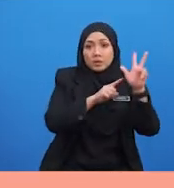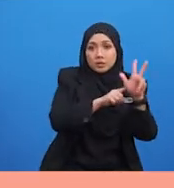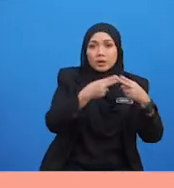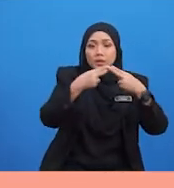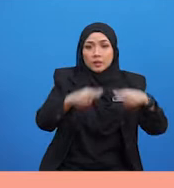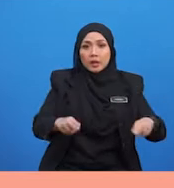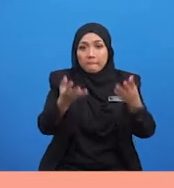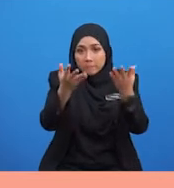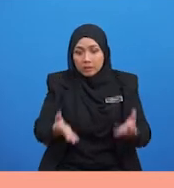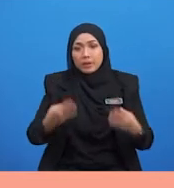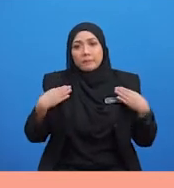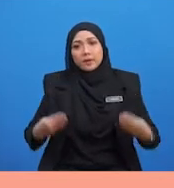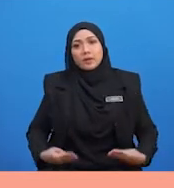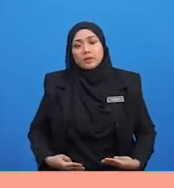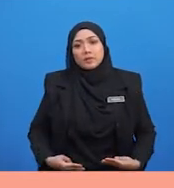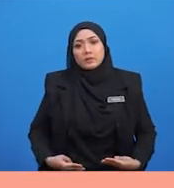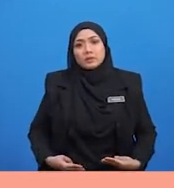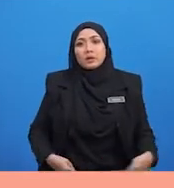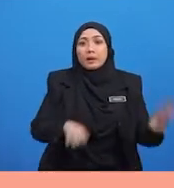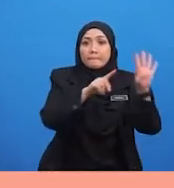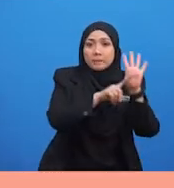3. Kehilangan berat badan.